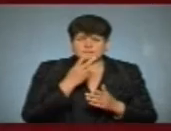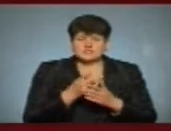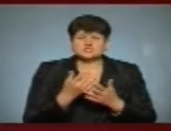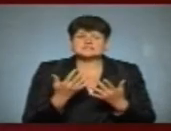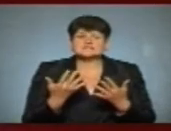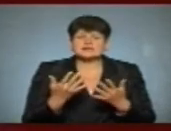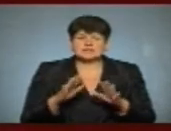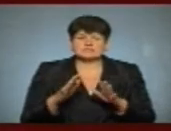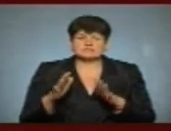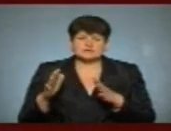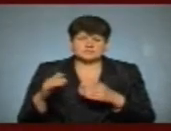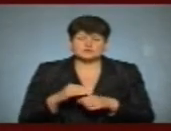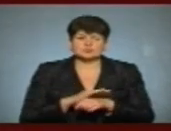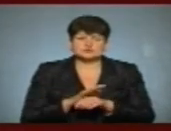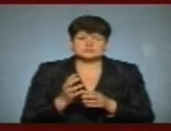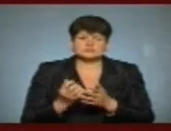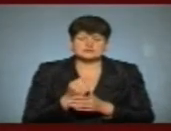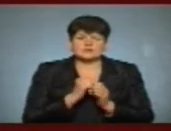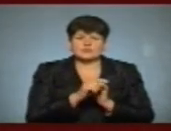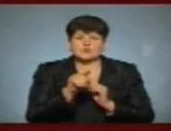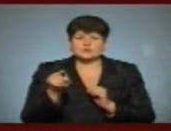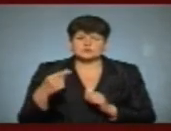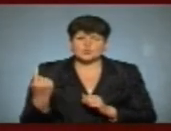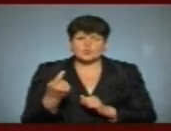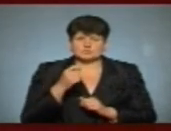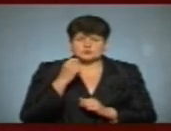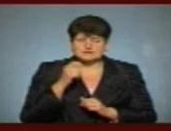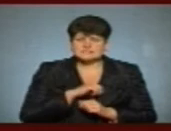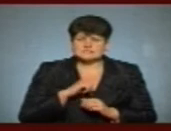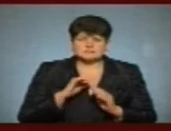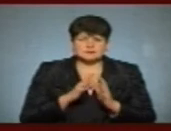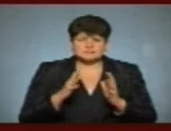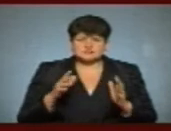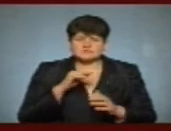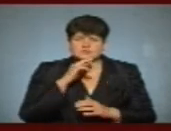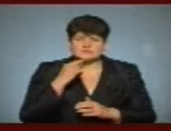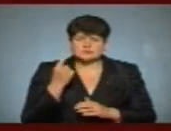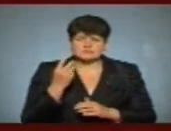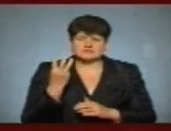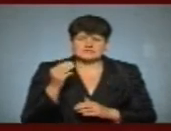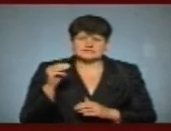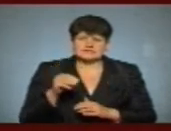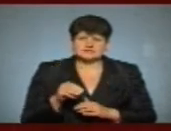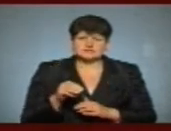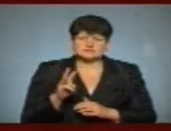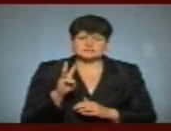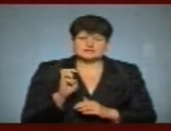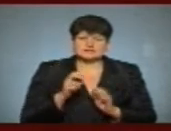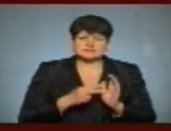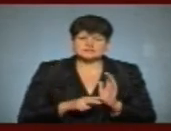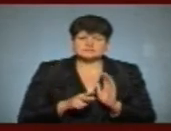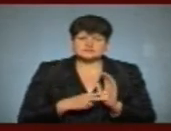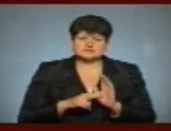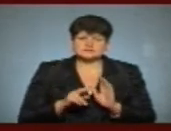скільки випадків COVID-19 виявили у кожній області України. Найбільше у Чернівецькій області –